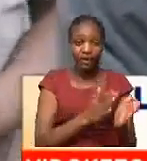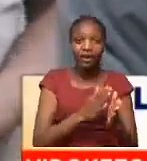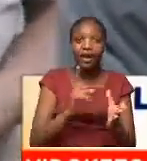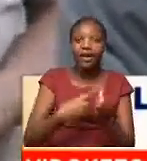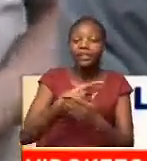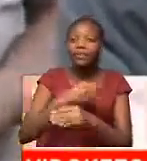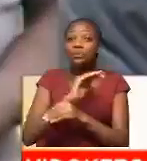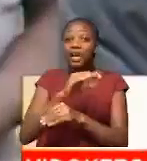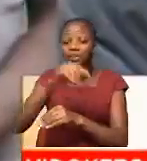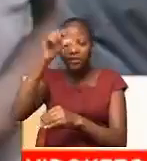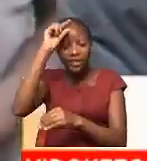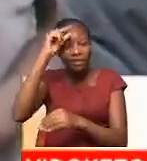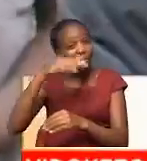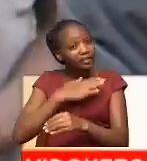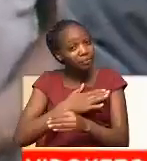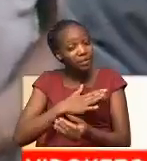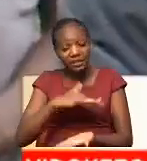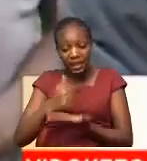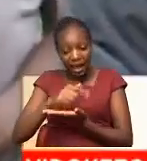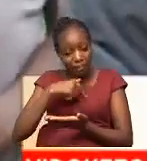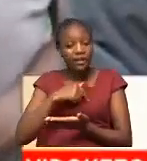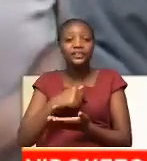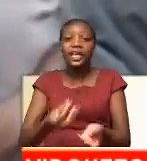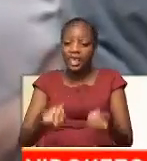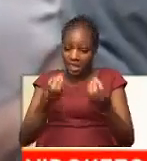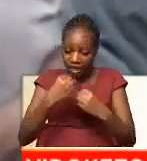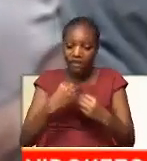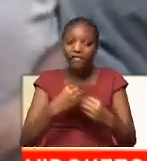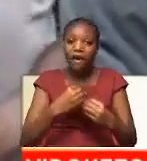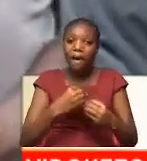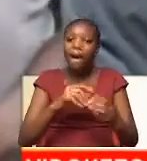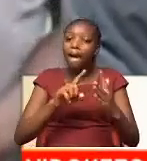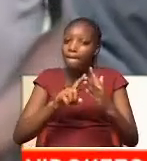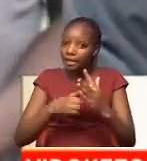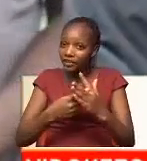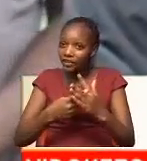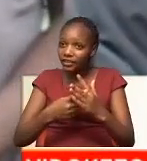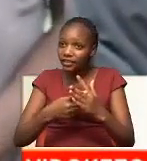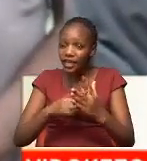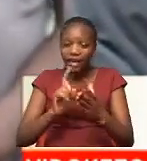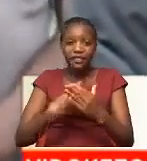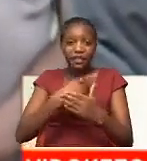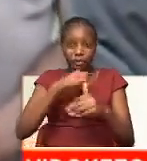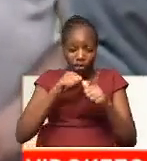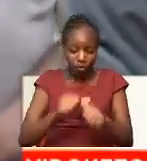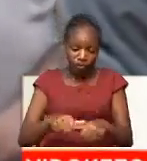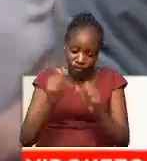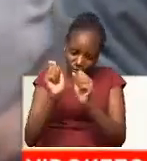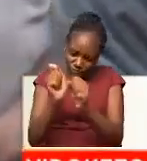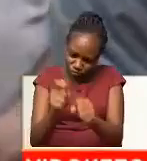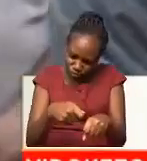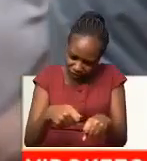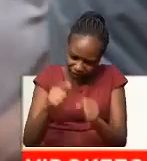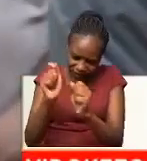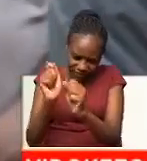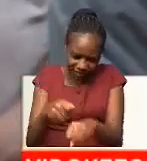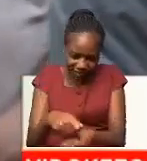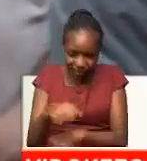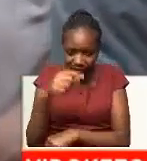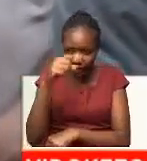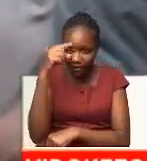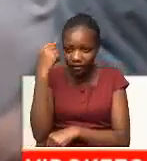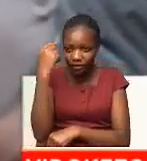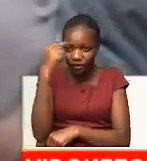ni serikali iko inatusaidia, mtusaidie mtuletee vifaa za ambazo zinaweza tufanye tu update nini yetu hii mining ikue